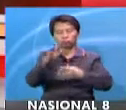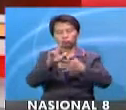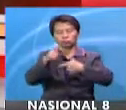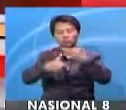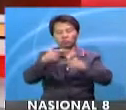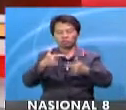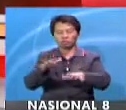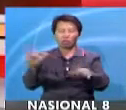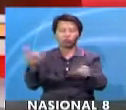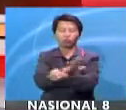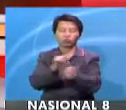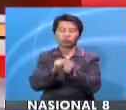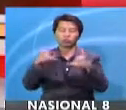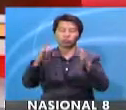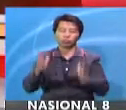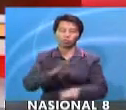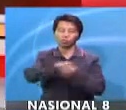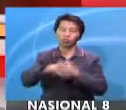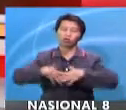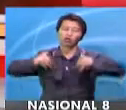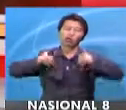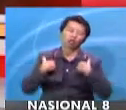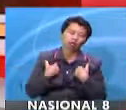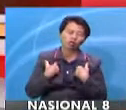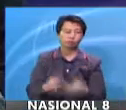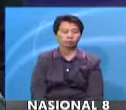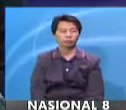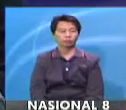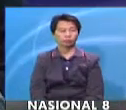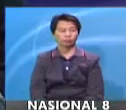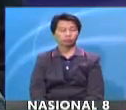padat dan menyebabkan pemain keletihan.